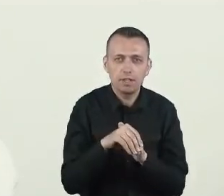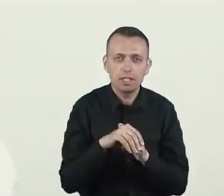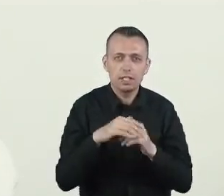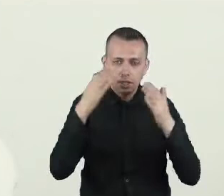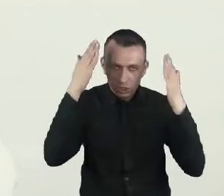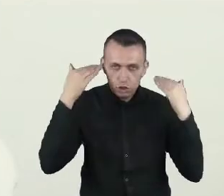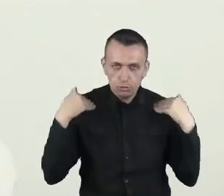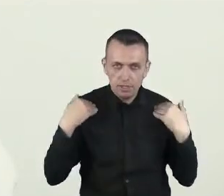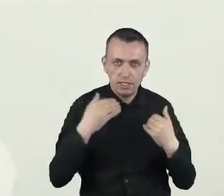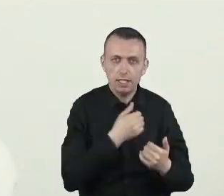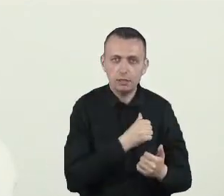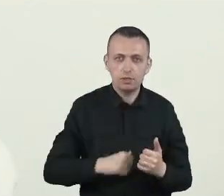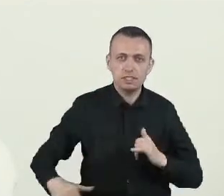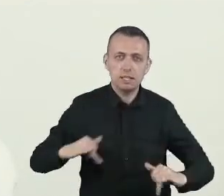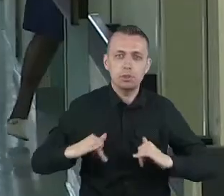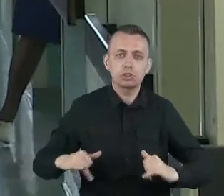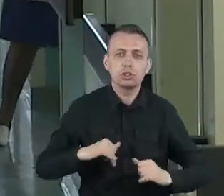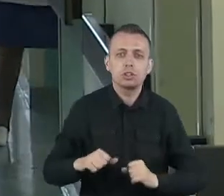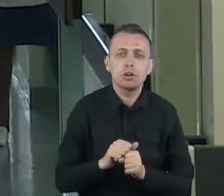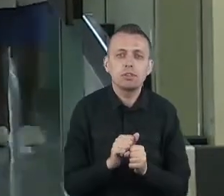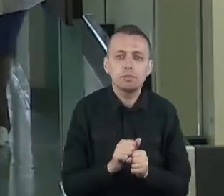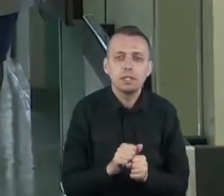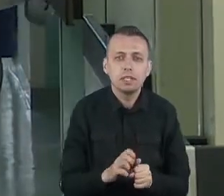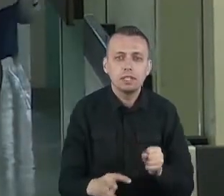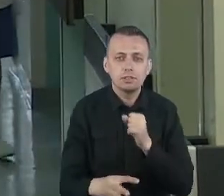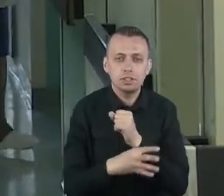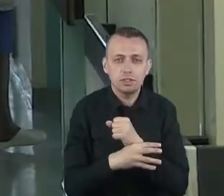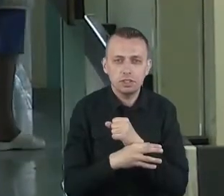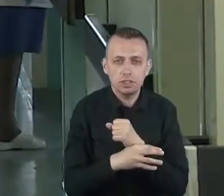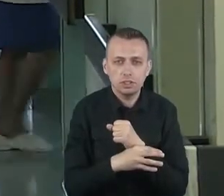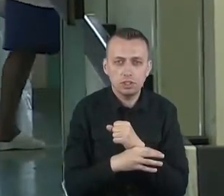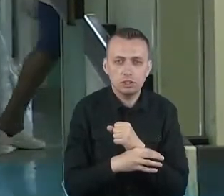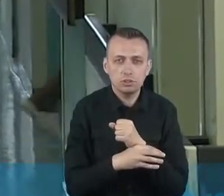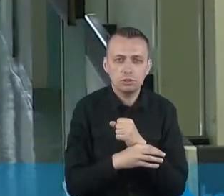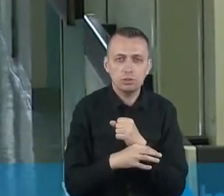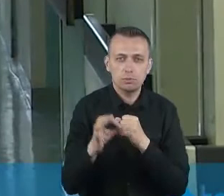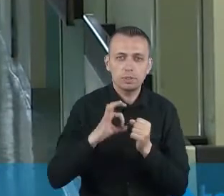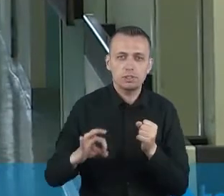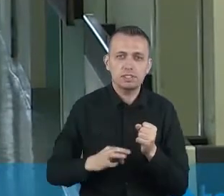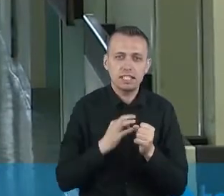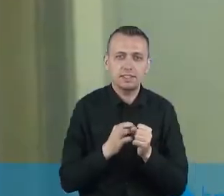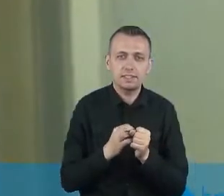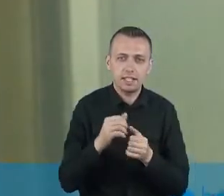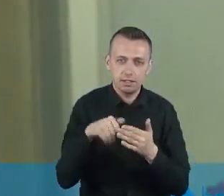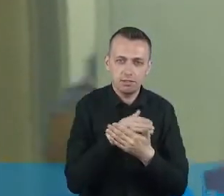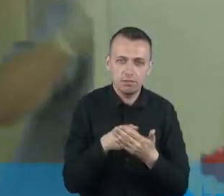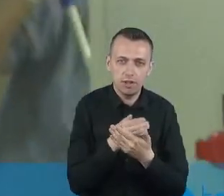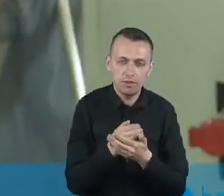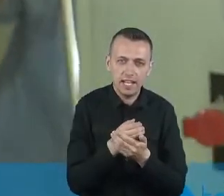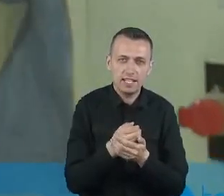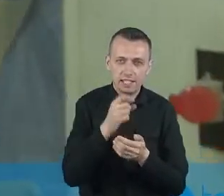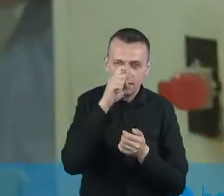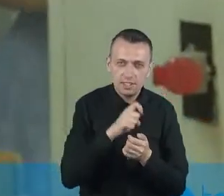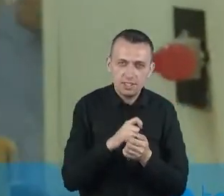wody. Co na to przedstawiciele placówki? Najnowszy raport opublikowany przez Najwyższą Izbę Kontroli pokazuje, że choć o koszmarnych